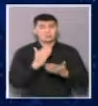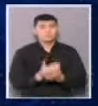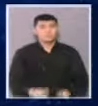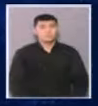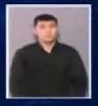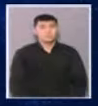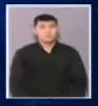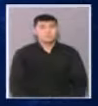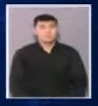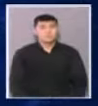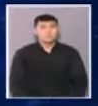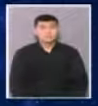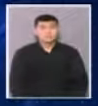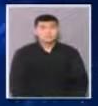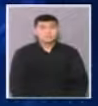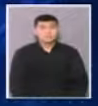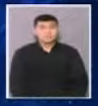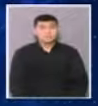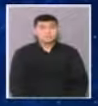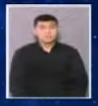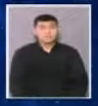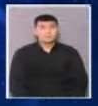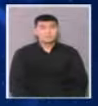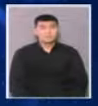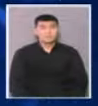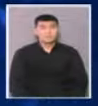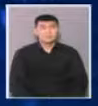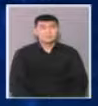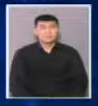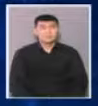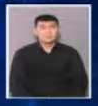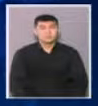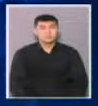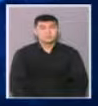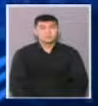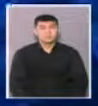Гульфания Хамзижанар Сарнышкызы, телеканал Атырау.